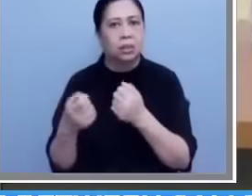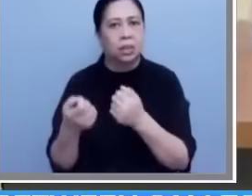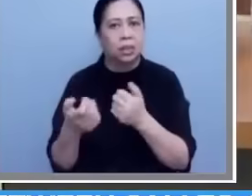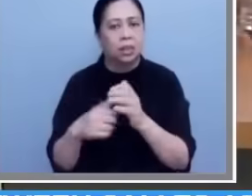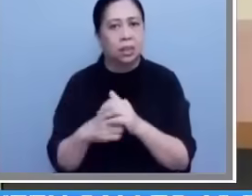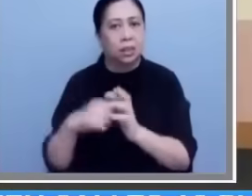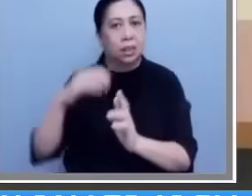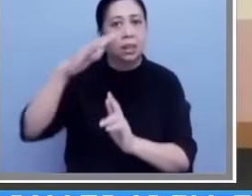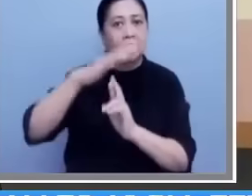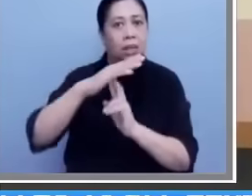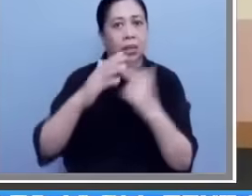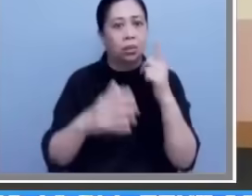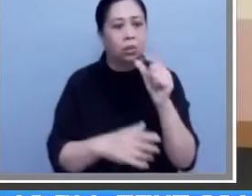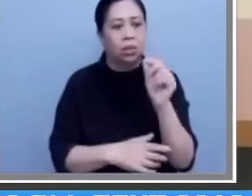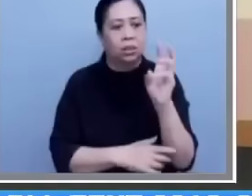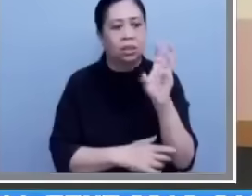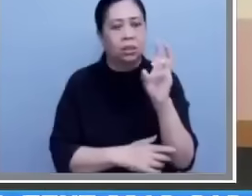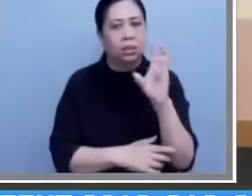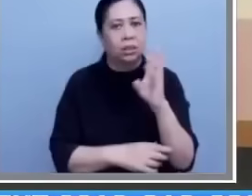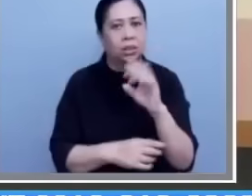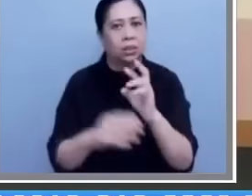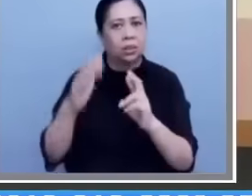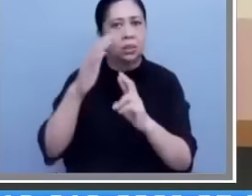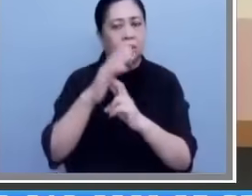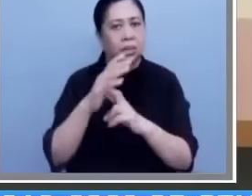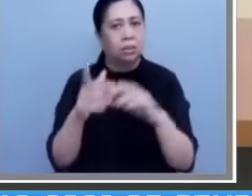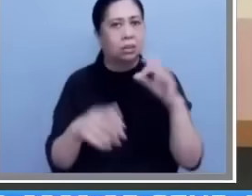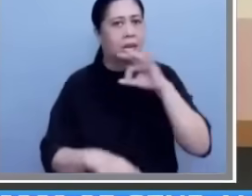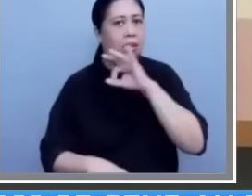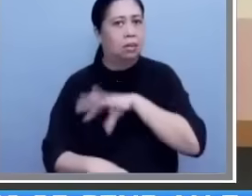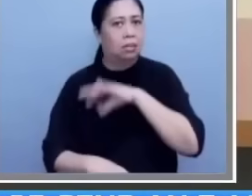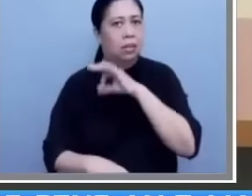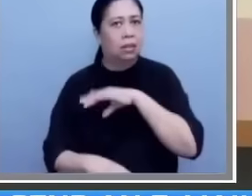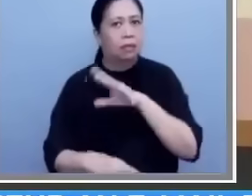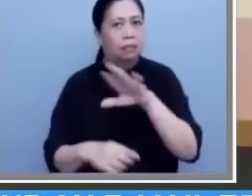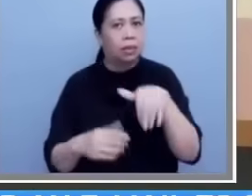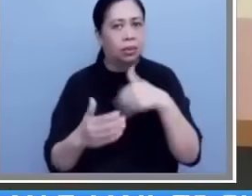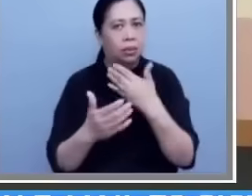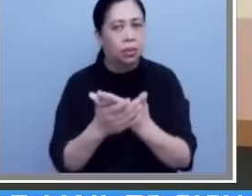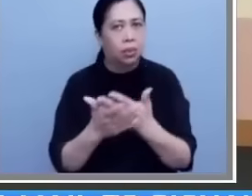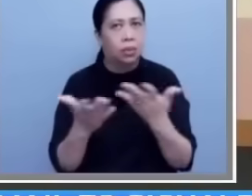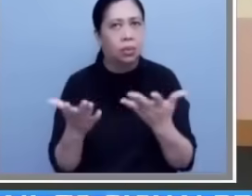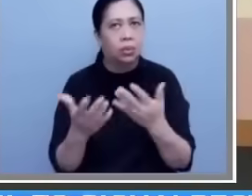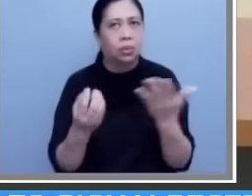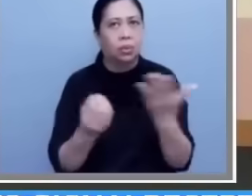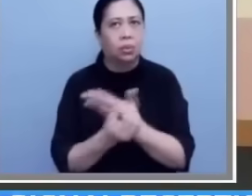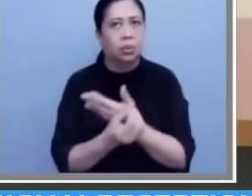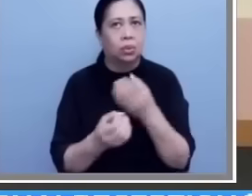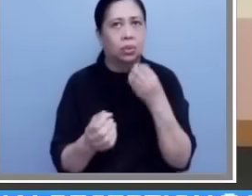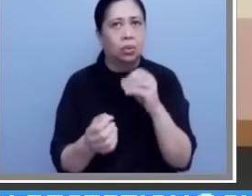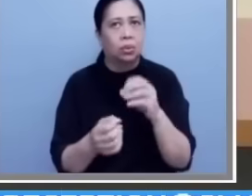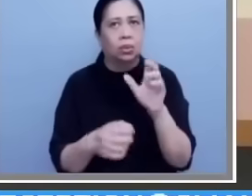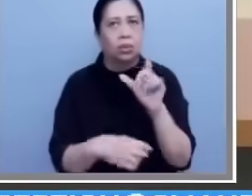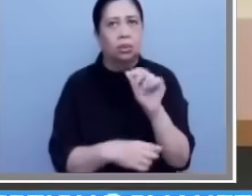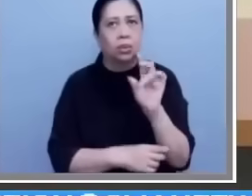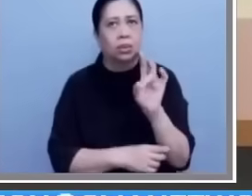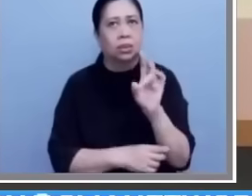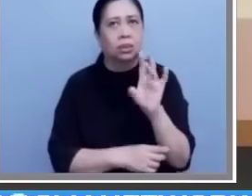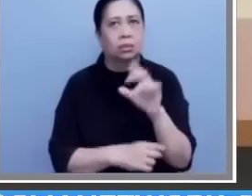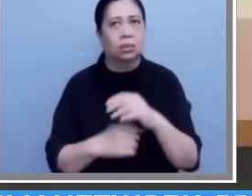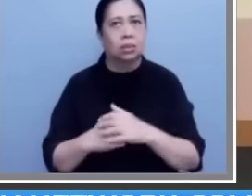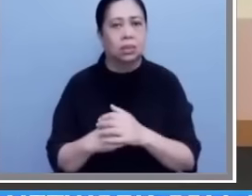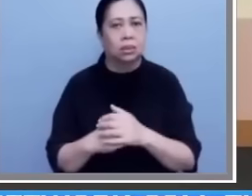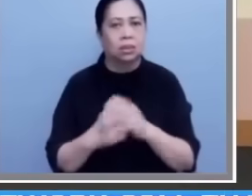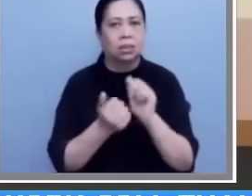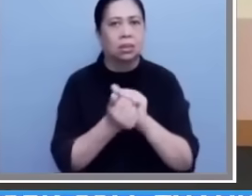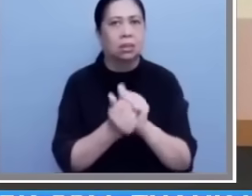ng 2016, yung kadang retirement benefits nga po as a result ng kanyang dismissal order ng 2017, ay naamyandahan din